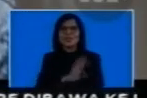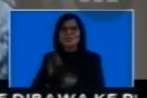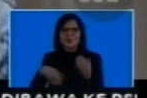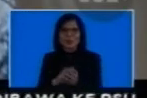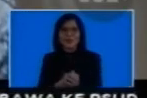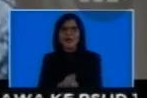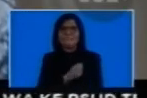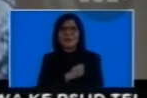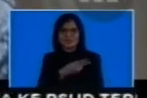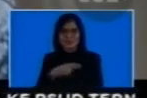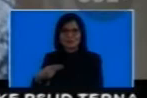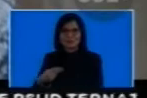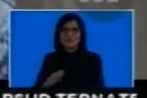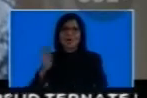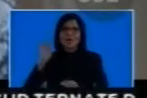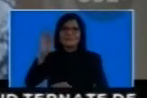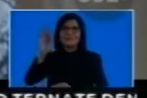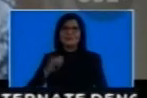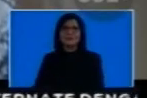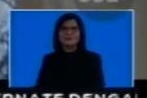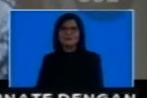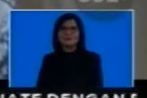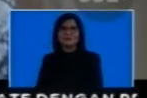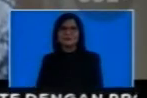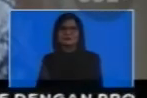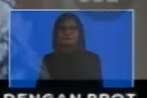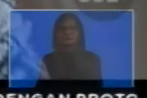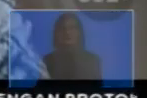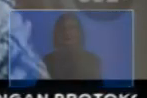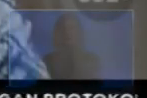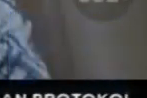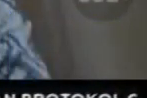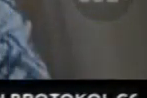kepada anak-anak bangsa menjadi semakin maju.